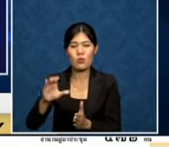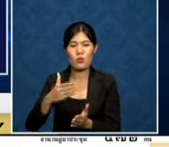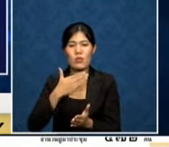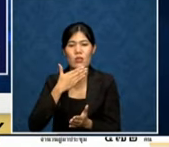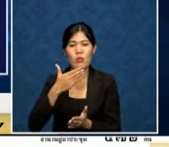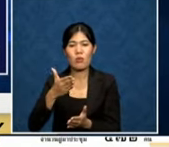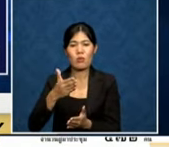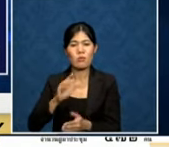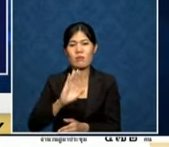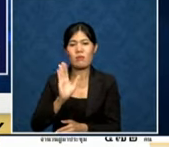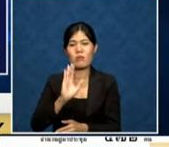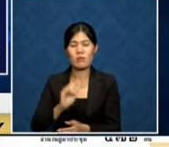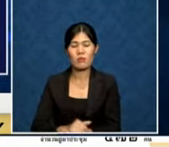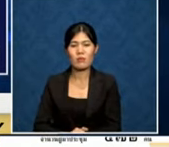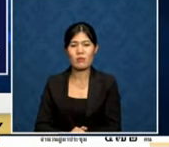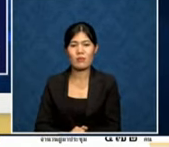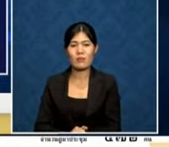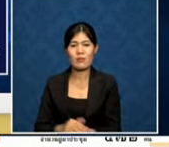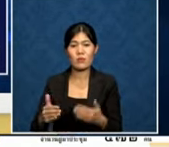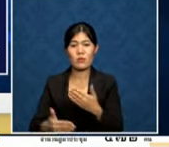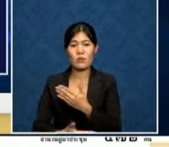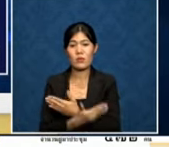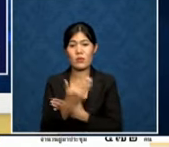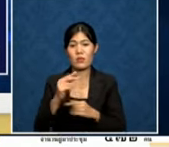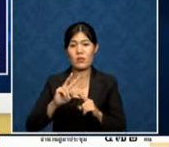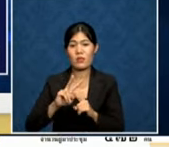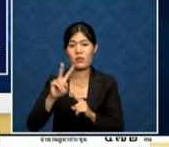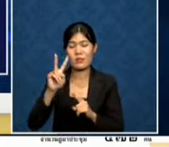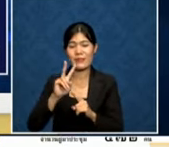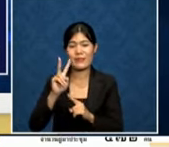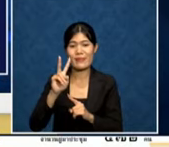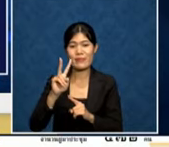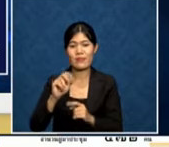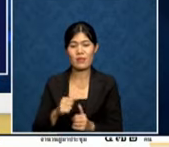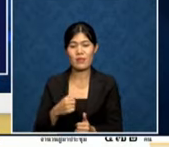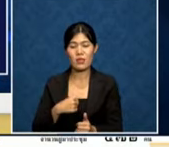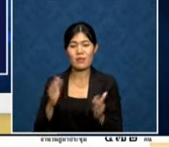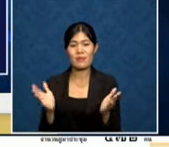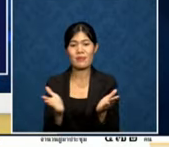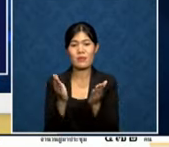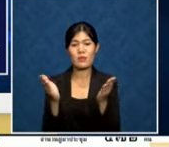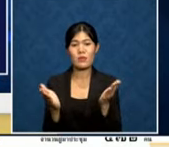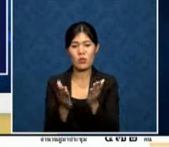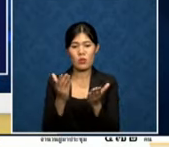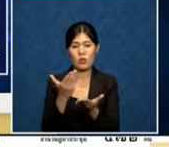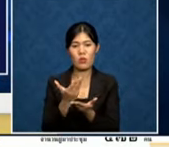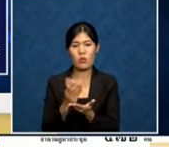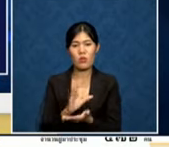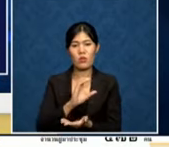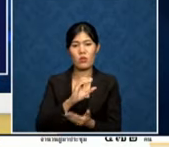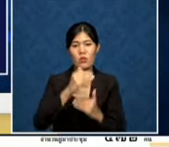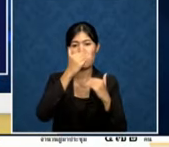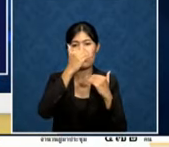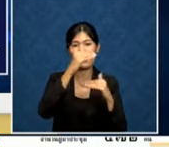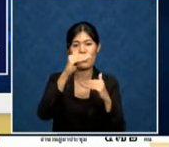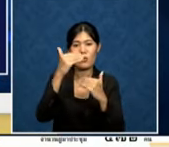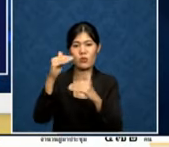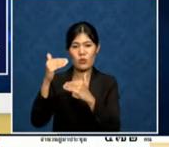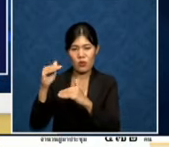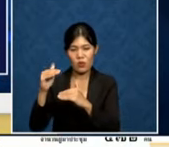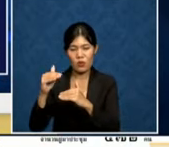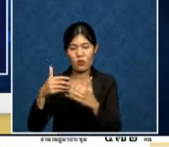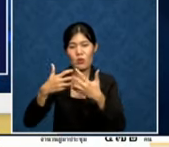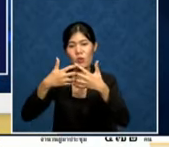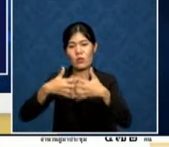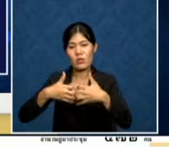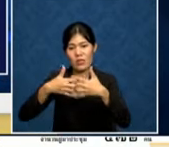ครับโอกาสอย่างที่ 2ที่ผมยกมาพูดในวันนี้ครับคือการสนับสนุนการส่งออกของภาคอุตสาหกรรม